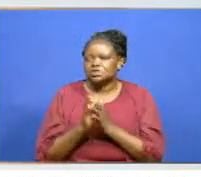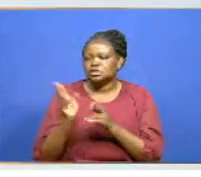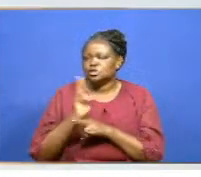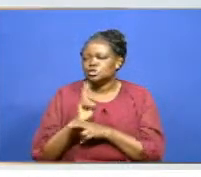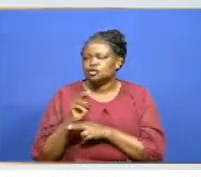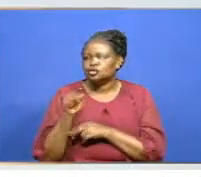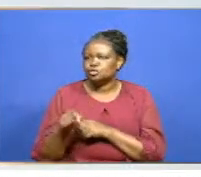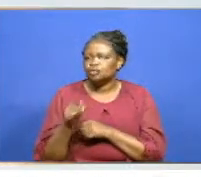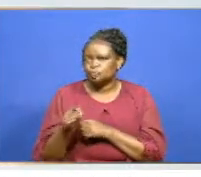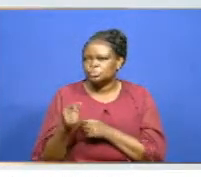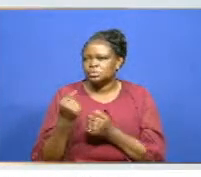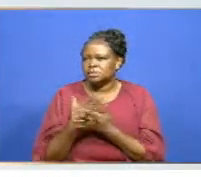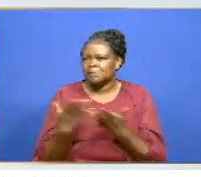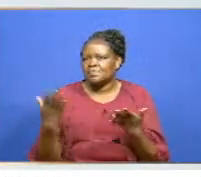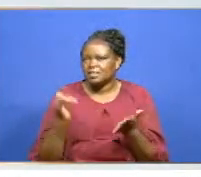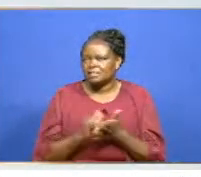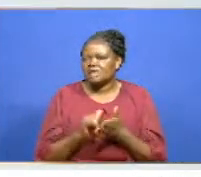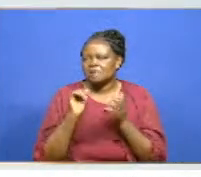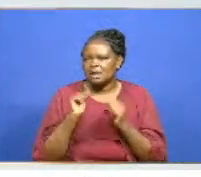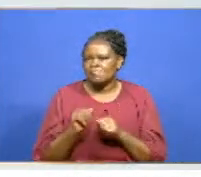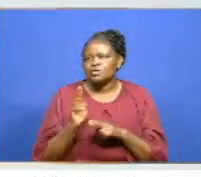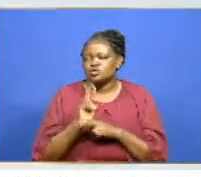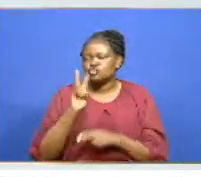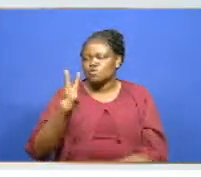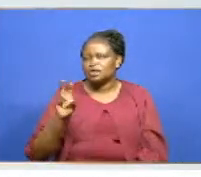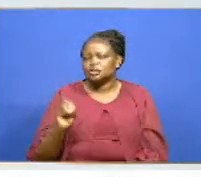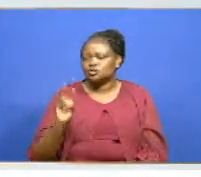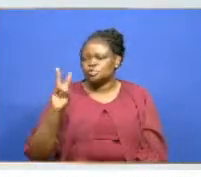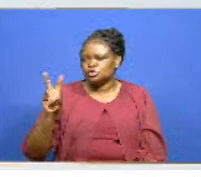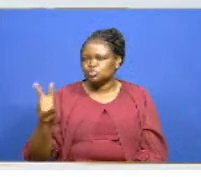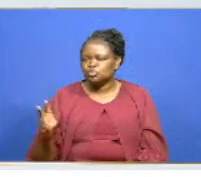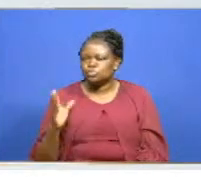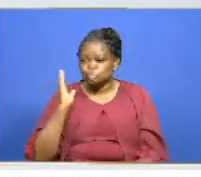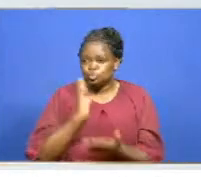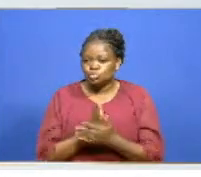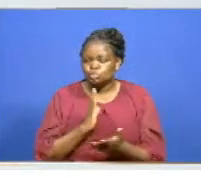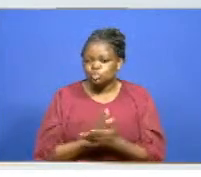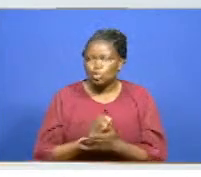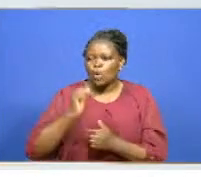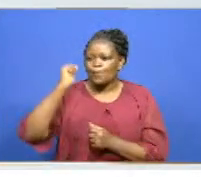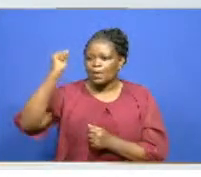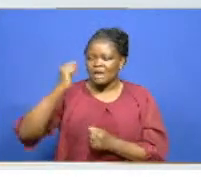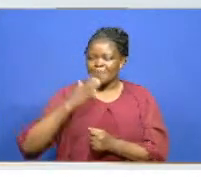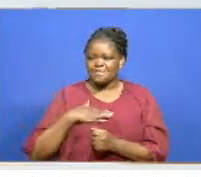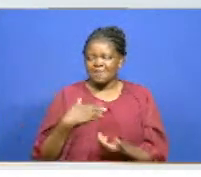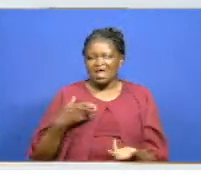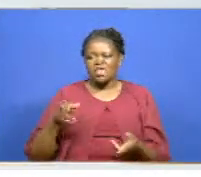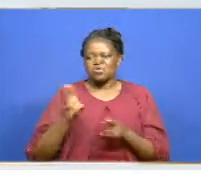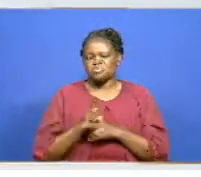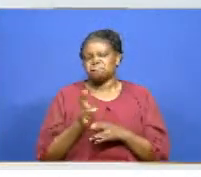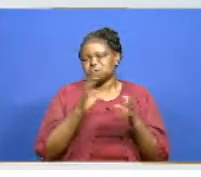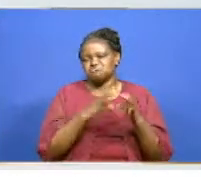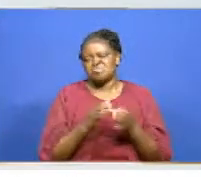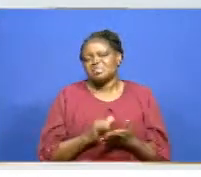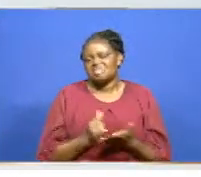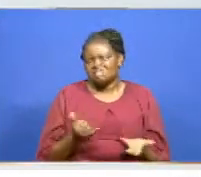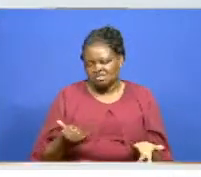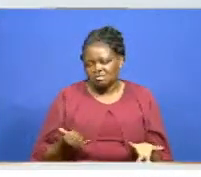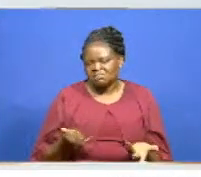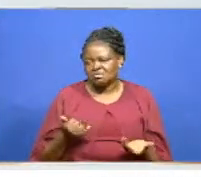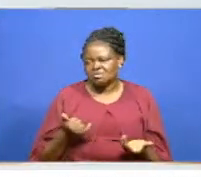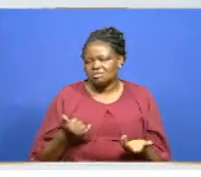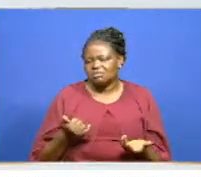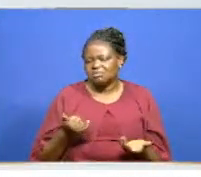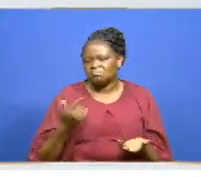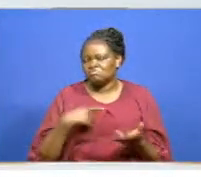kama chombo cha kuweza kupita katika mwaka wa 2022. Ukweli ni kwamba siasa zetu zinatumia vyama ili kuweza kupitisha